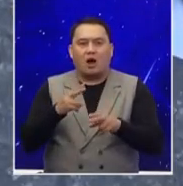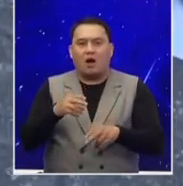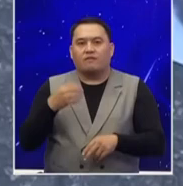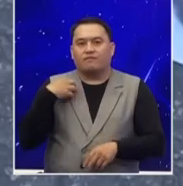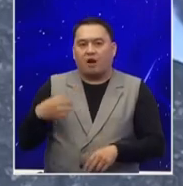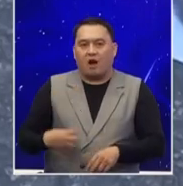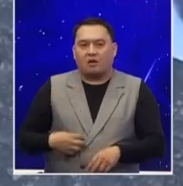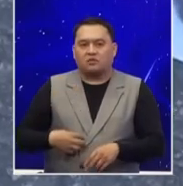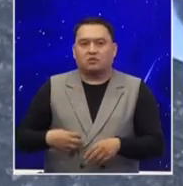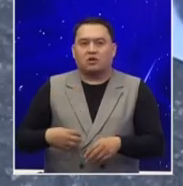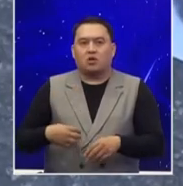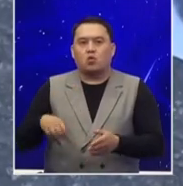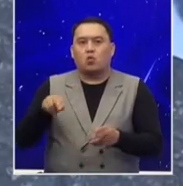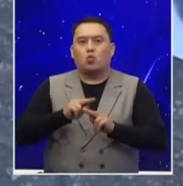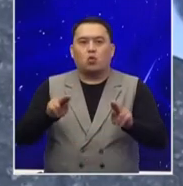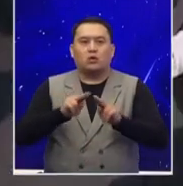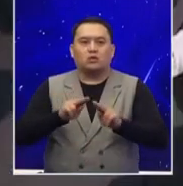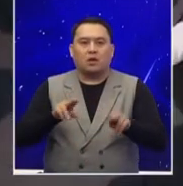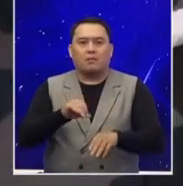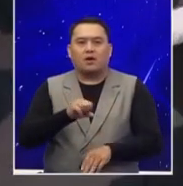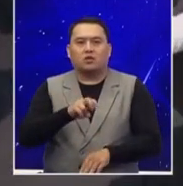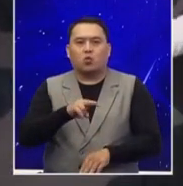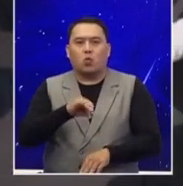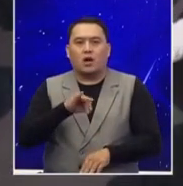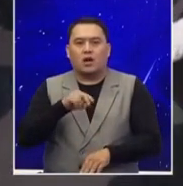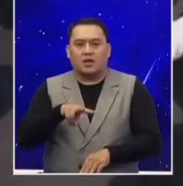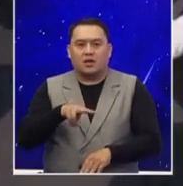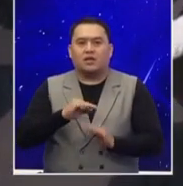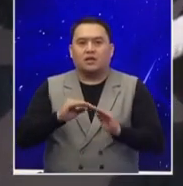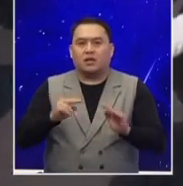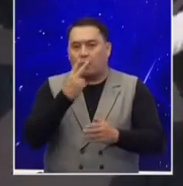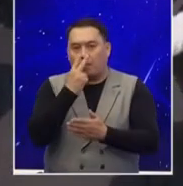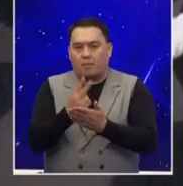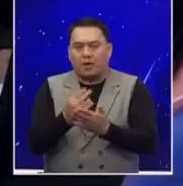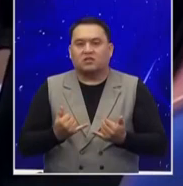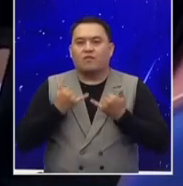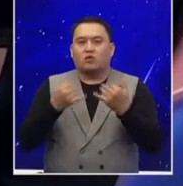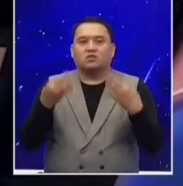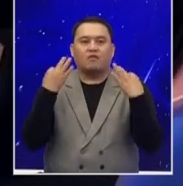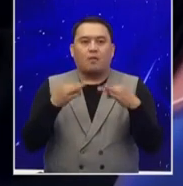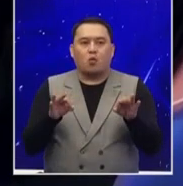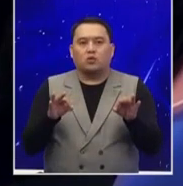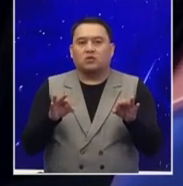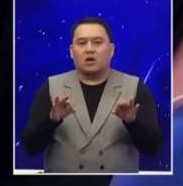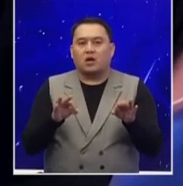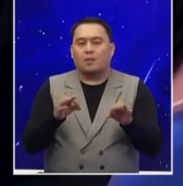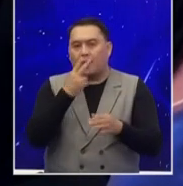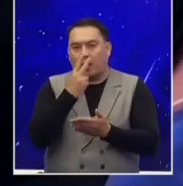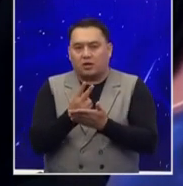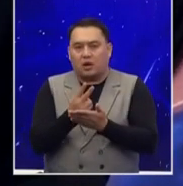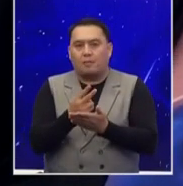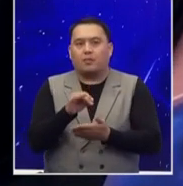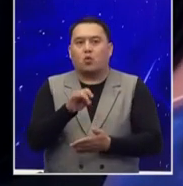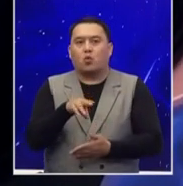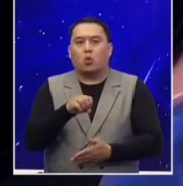Франции был обезглавлен учитель Самюэль Пати, показавший детям на уроке, посвященном свободе слова, карикатуры на